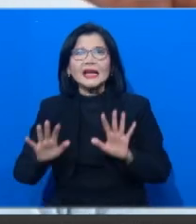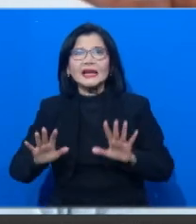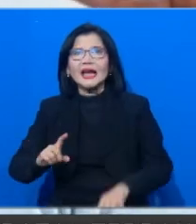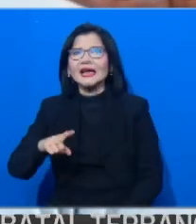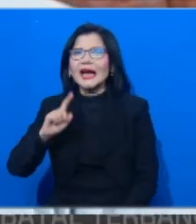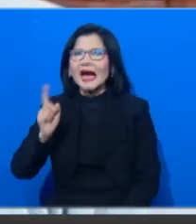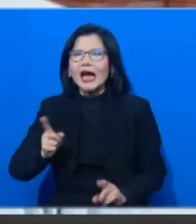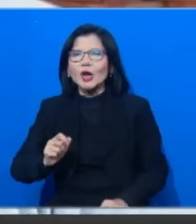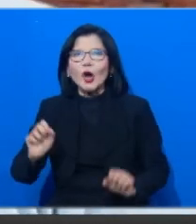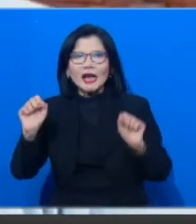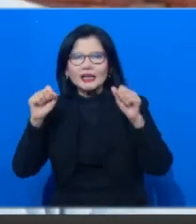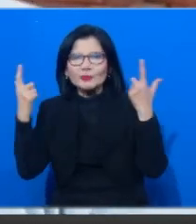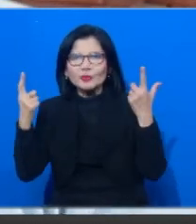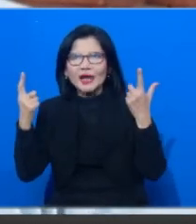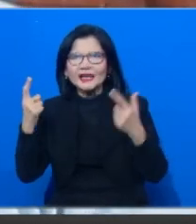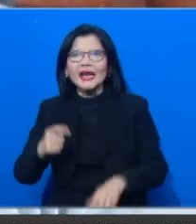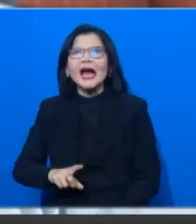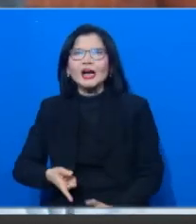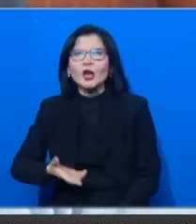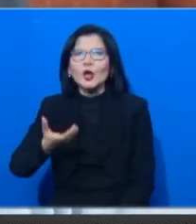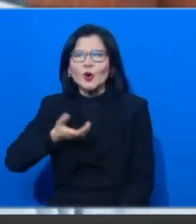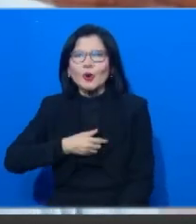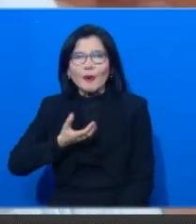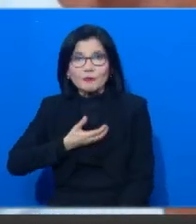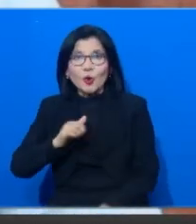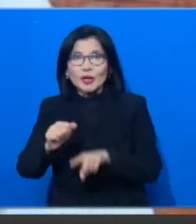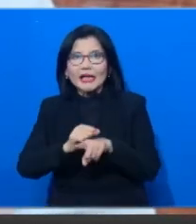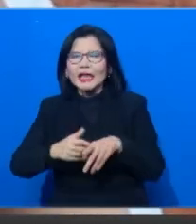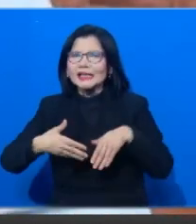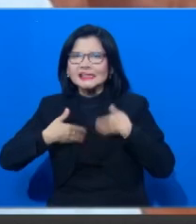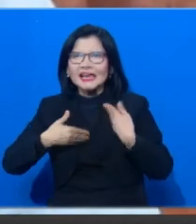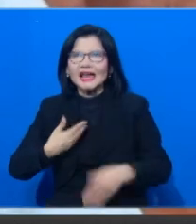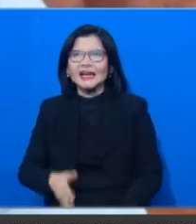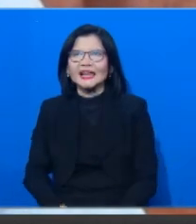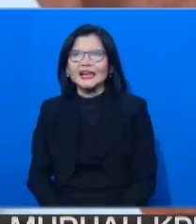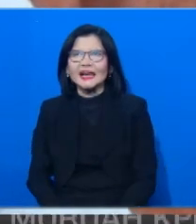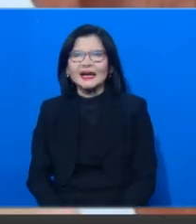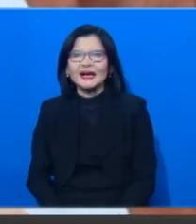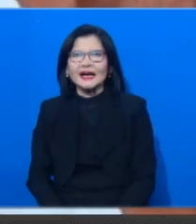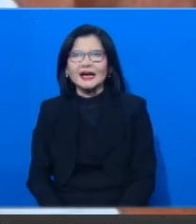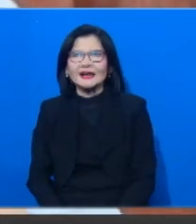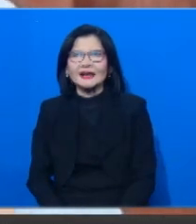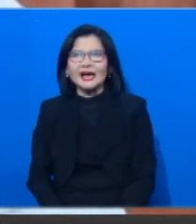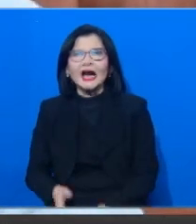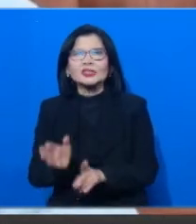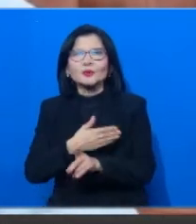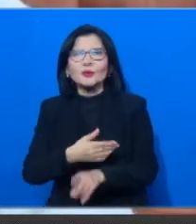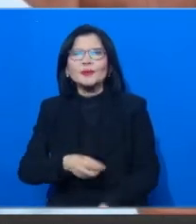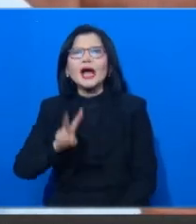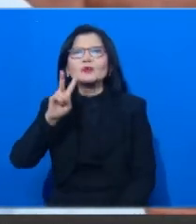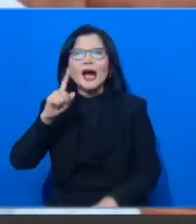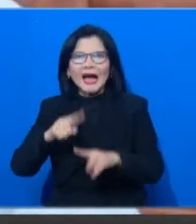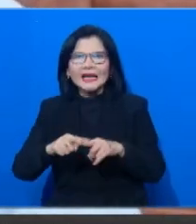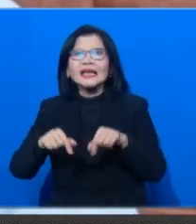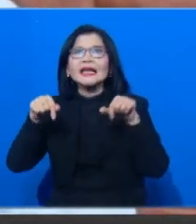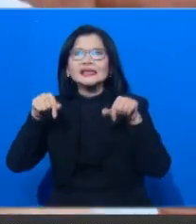liburan yang suruh latihan, mereka semangat sekali. Awalnya cuma seminggu dua kali, sekarang